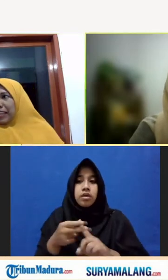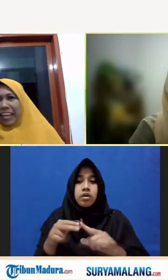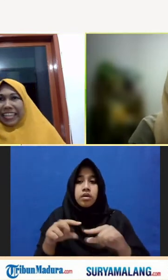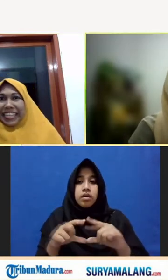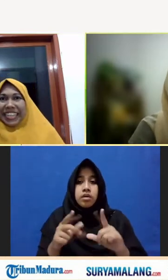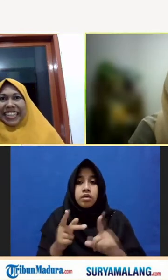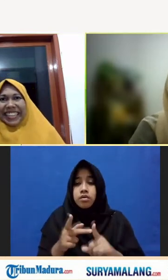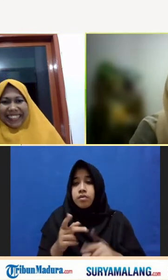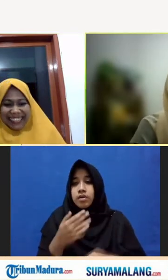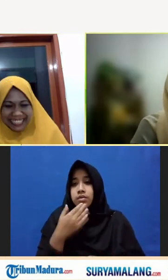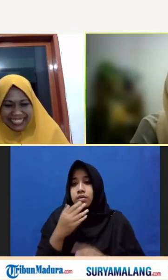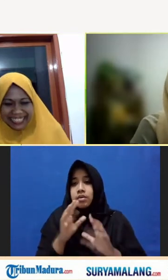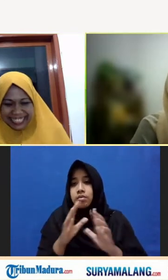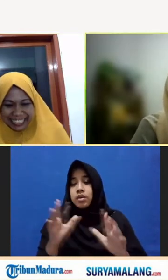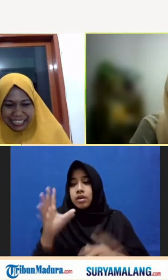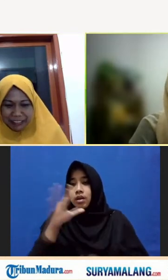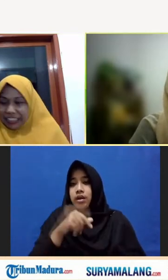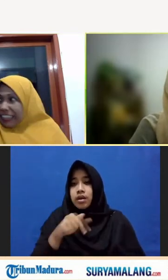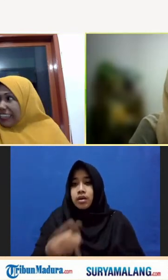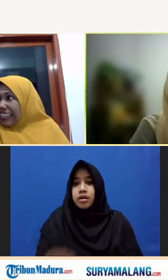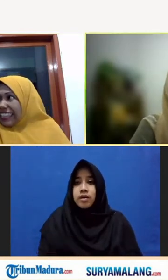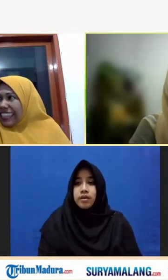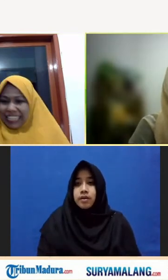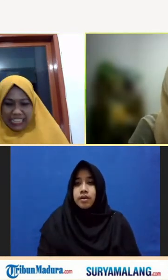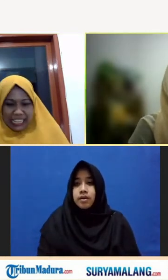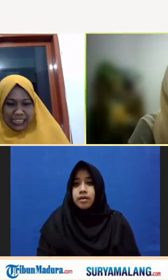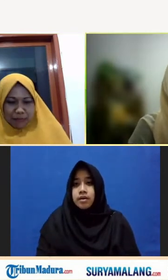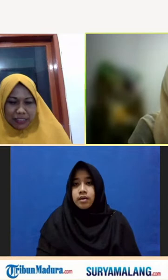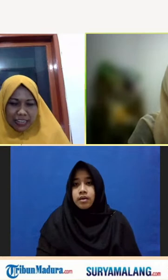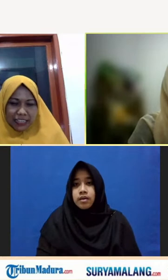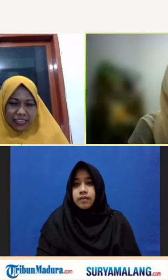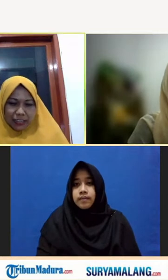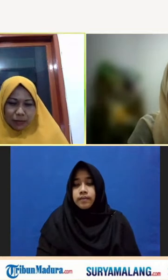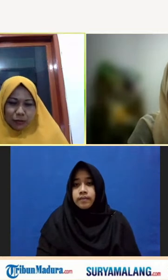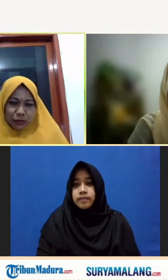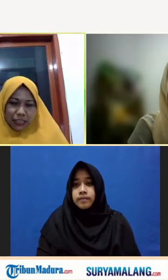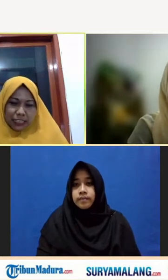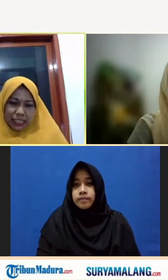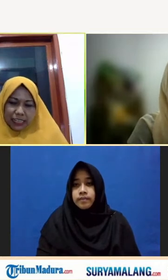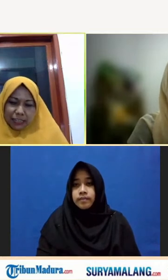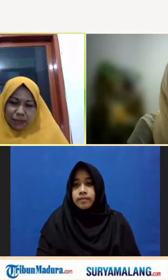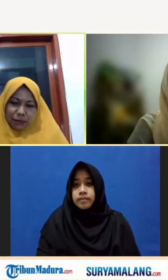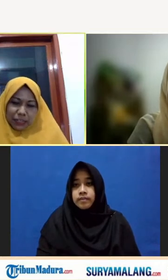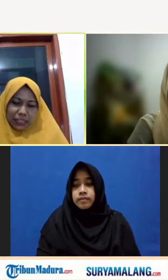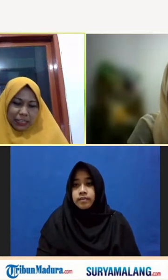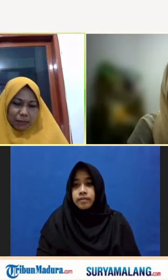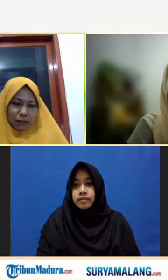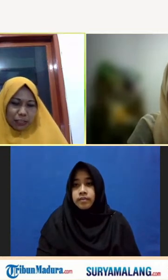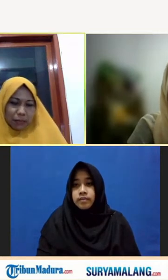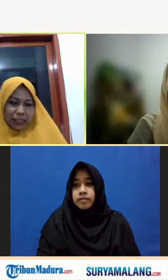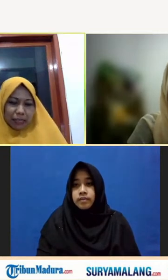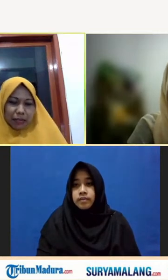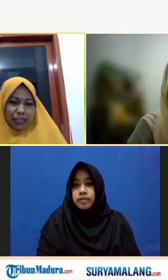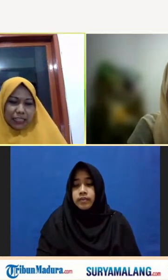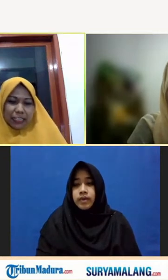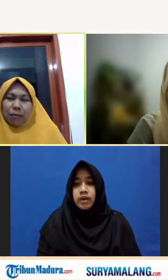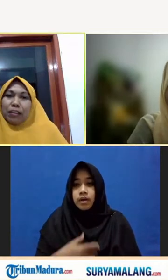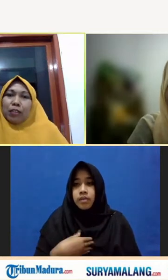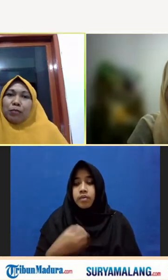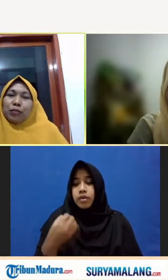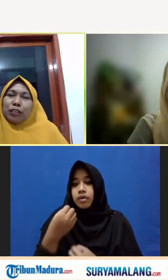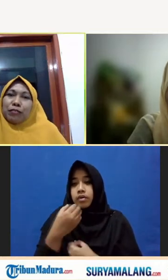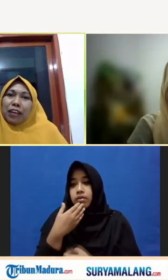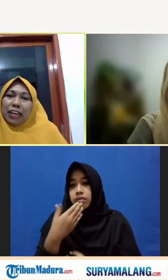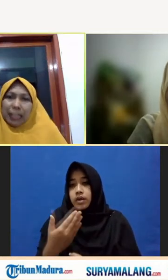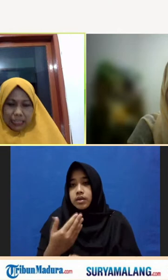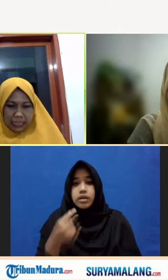Masukan banyak hari ini. Iya, sama-sama. Terima kasihnya di penghujung acara. Sebelumnya kami mengucapkan terima kasih kepada